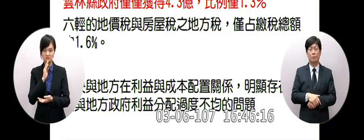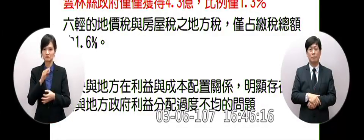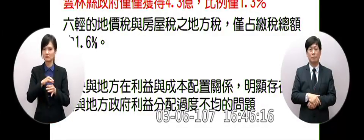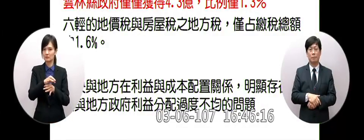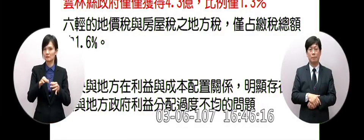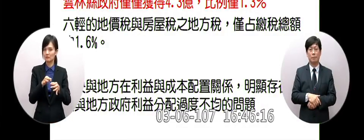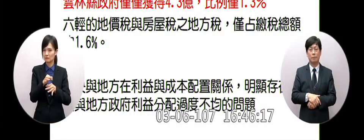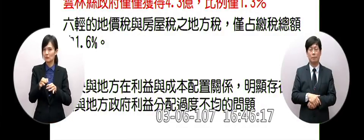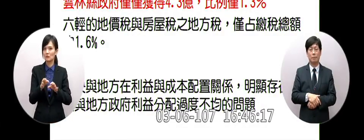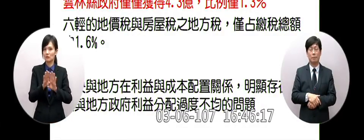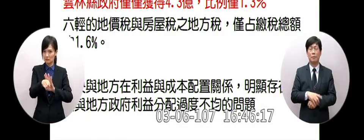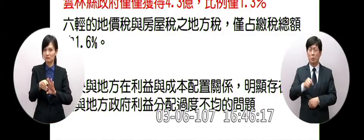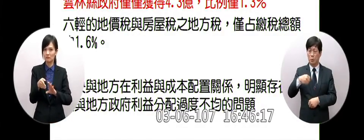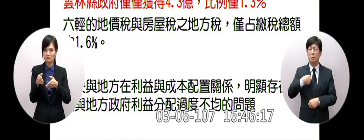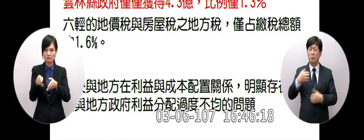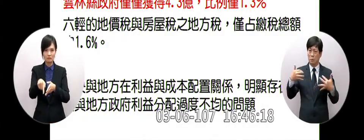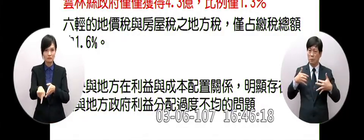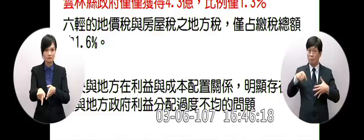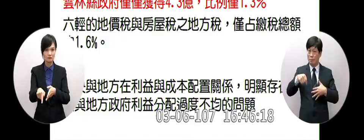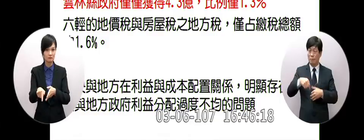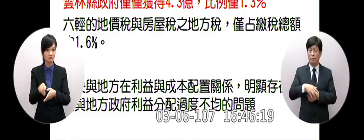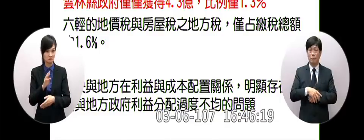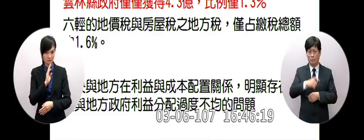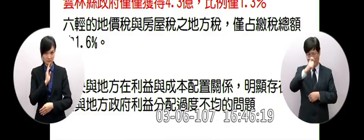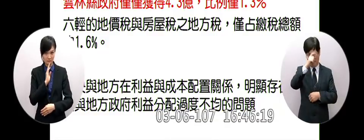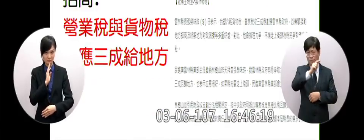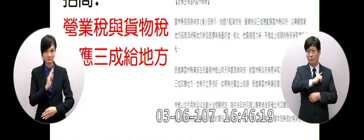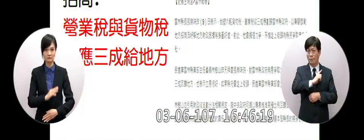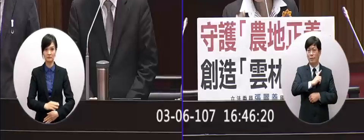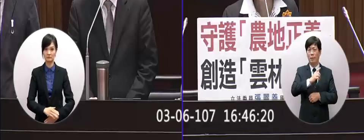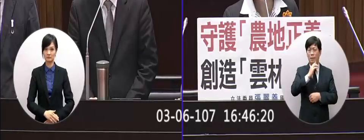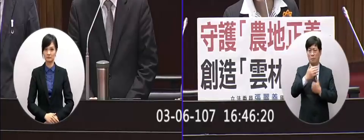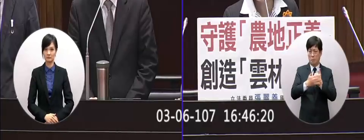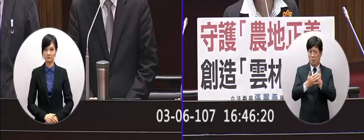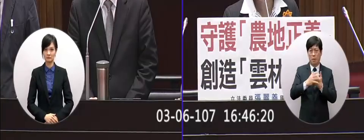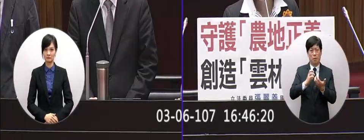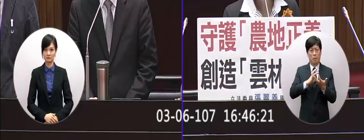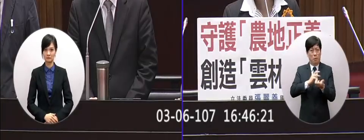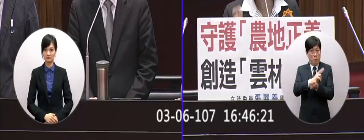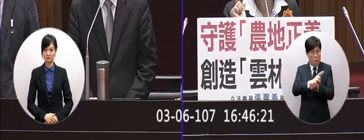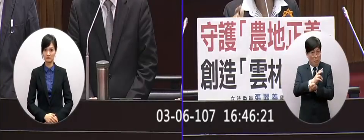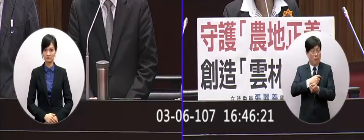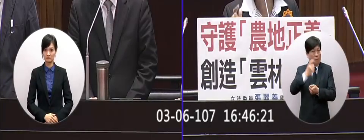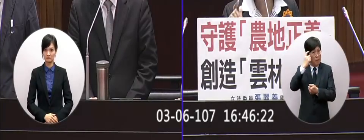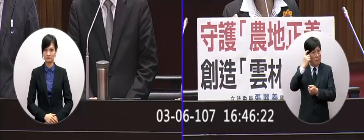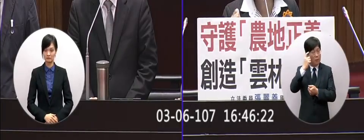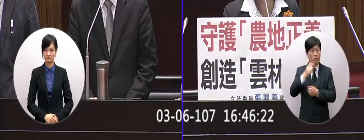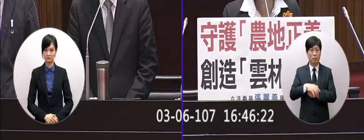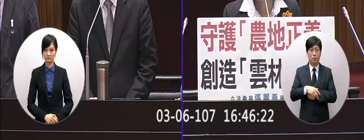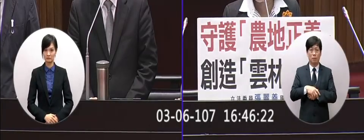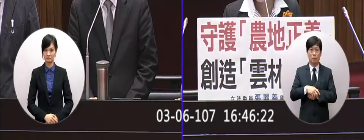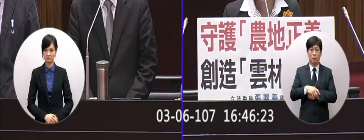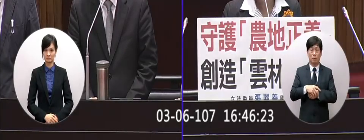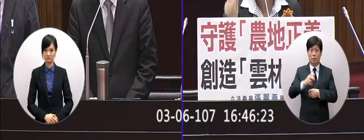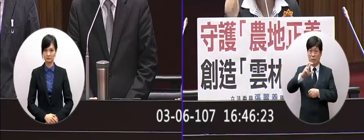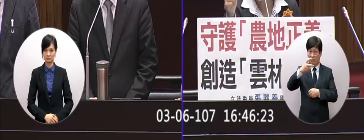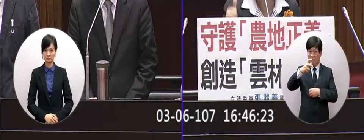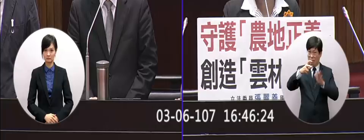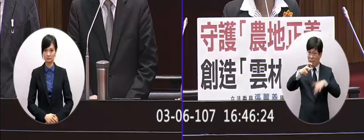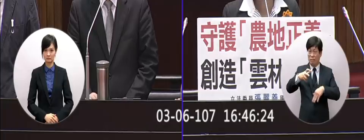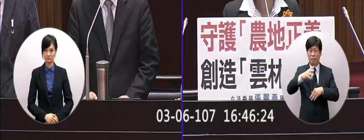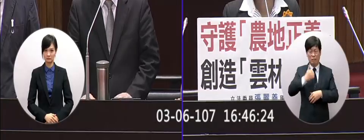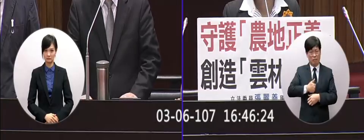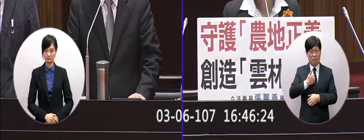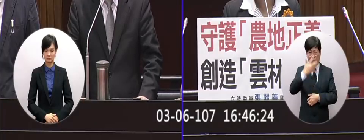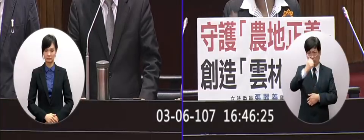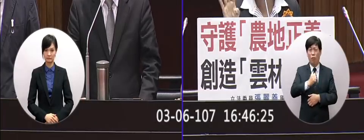长，我这个问题，我希望你好好站在云林县的立场。这么一个不到70万的人口，又老